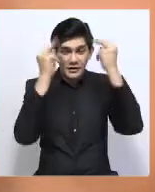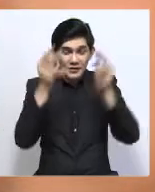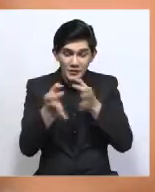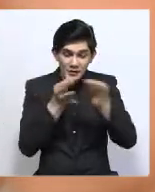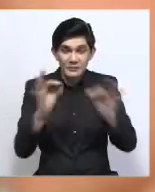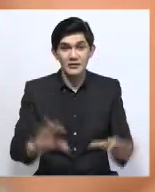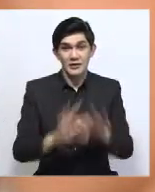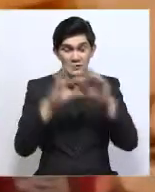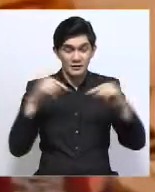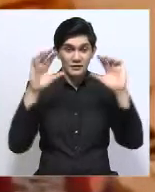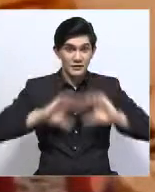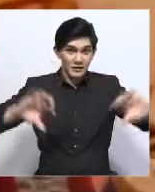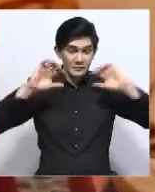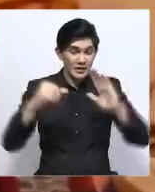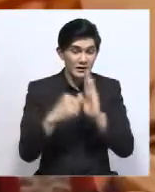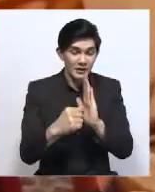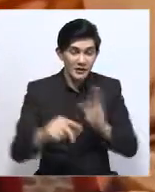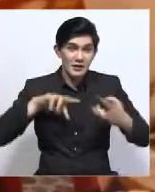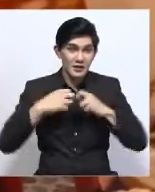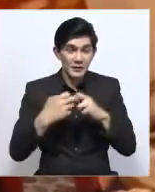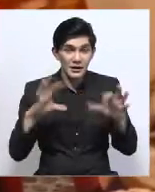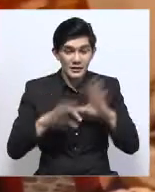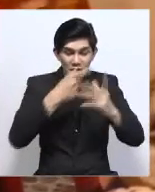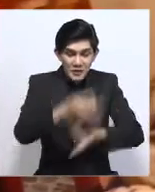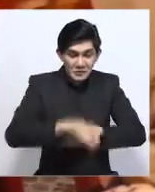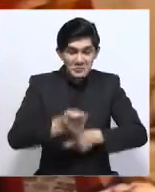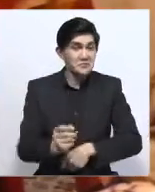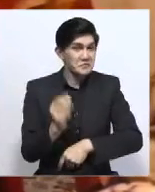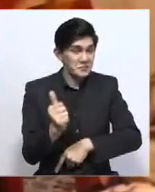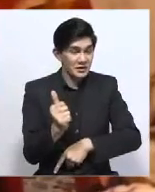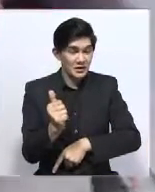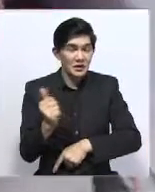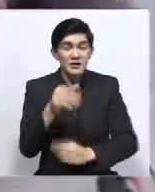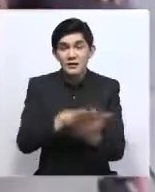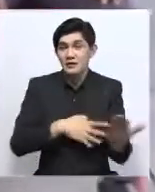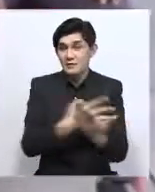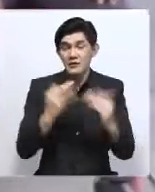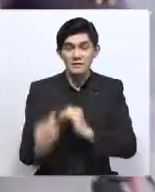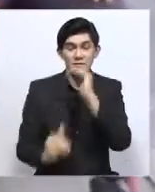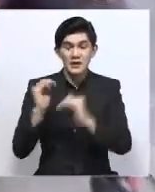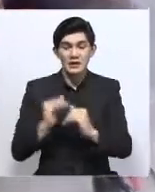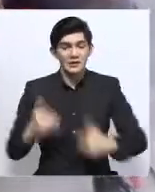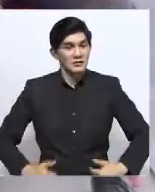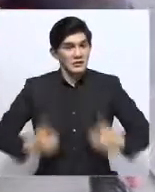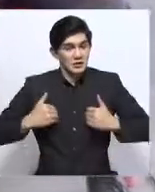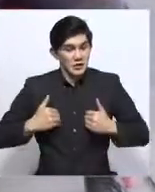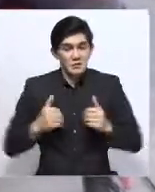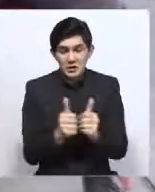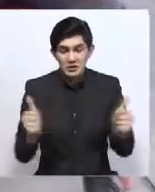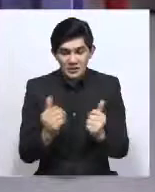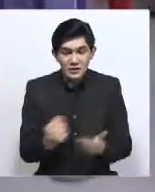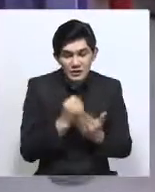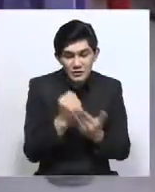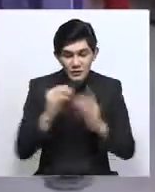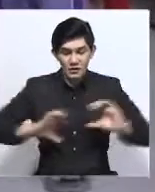งว่ารัฐบาลได้เร่งแก้ไขปัญหาด้านการเกษตรให้ดีขึ้นพร้อมกับนโยบายการพัฒนาคุณภาพชีวิตในการจัดสวัสดิการ